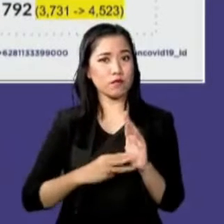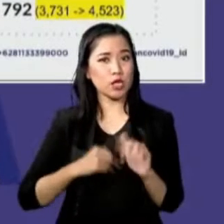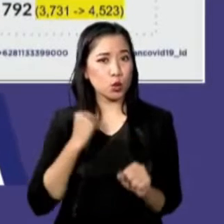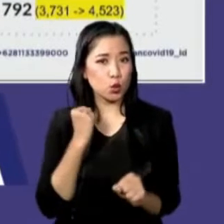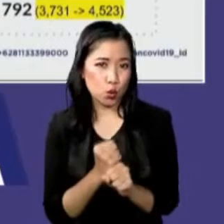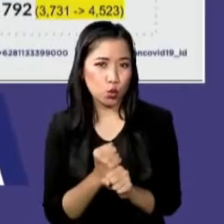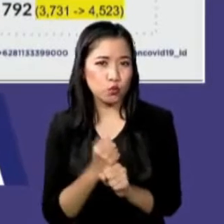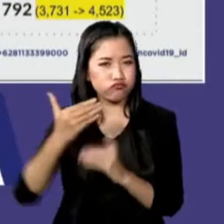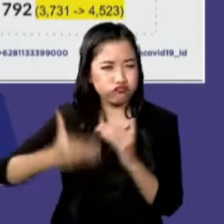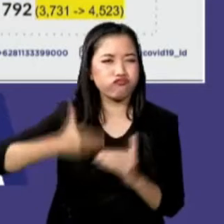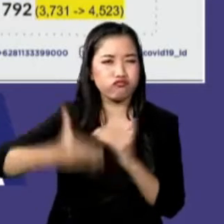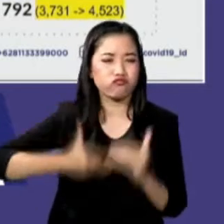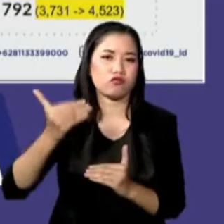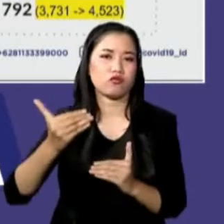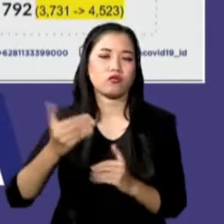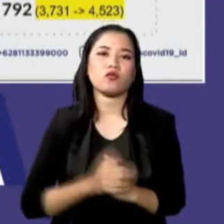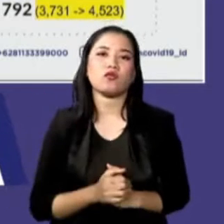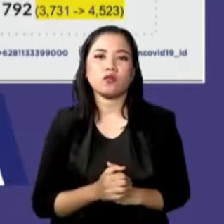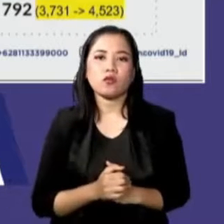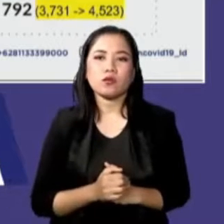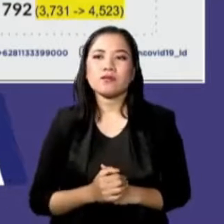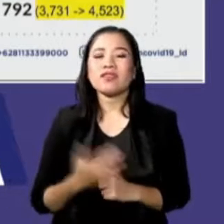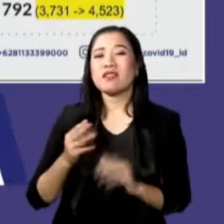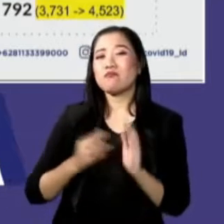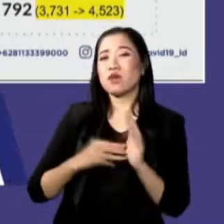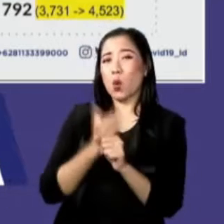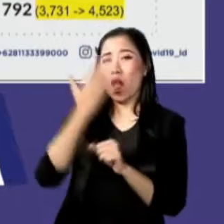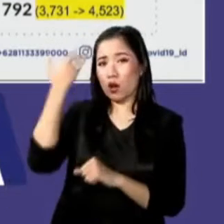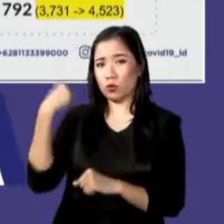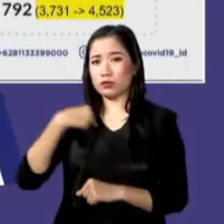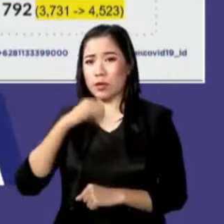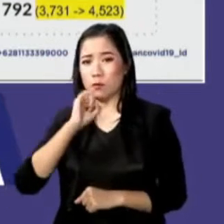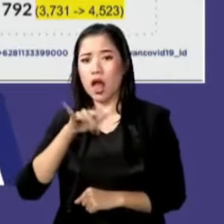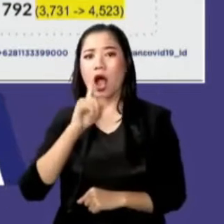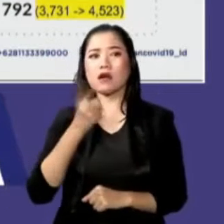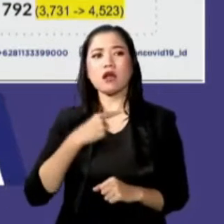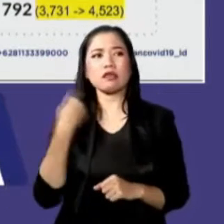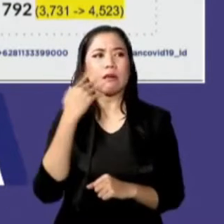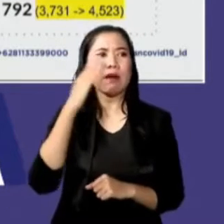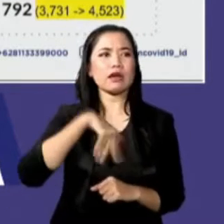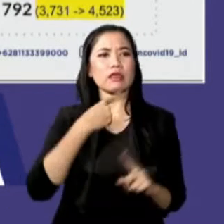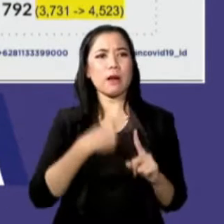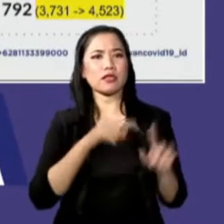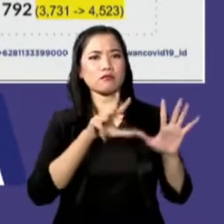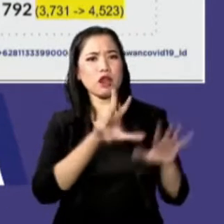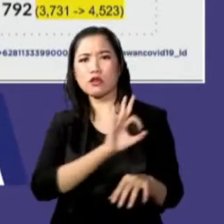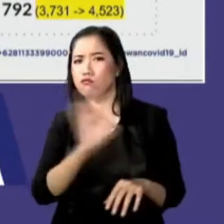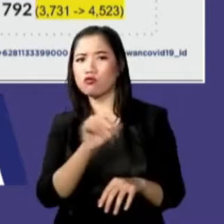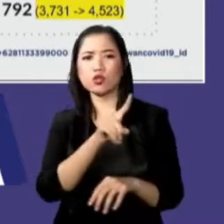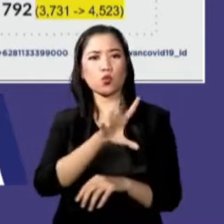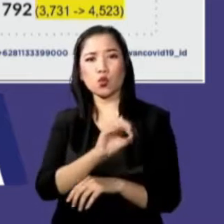Pada minggu sebelumnya, saya menyampaikan bahwa penambahan kasus harian 9.000 hingga 10.000